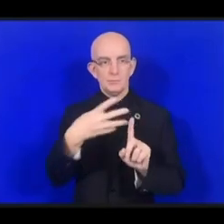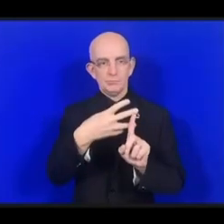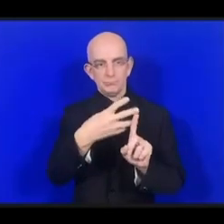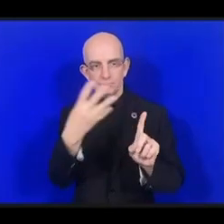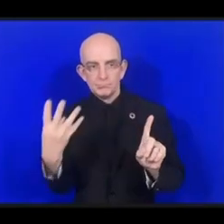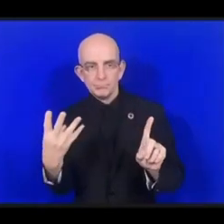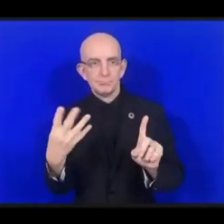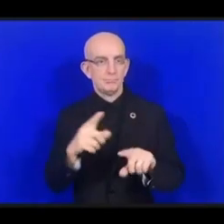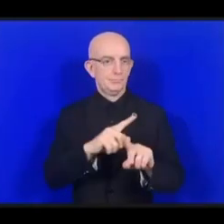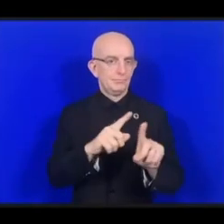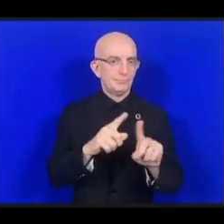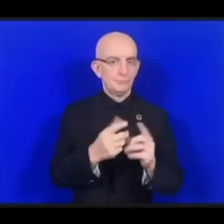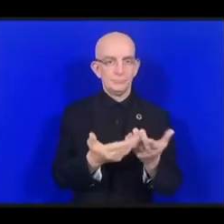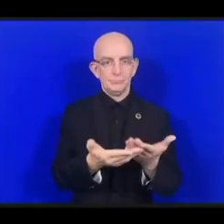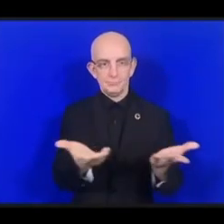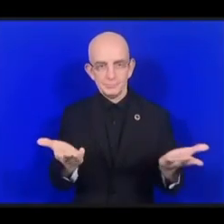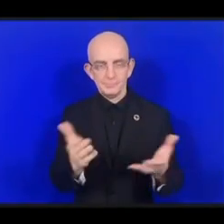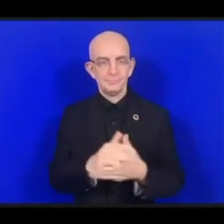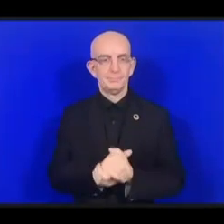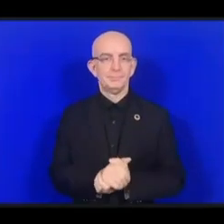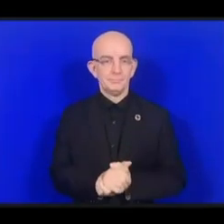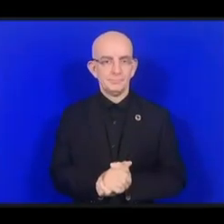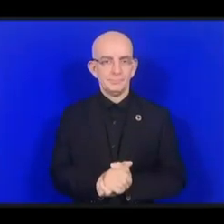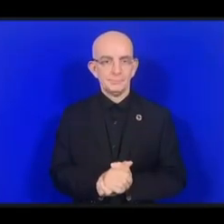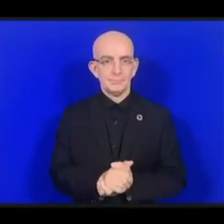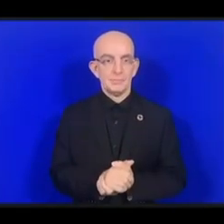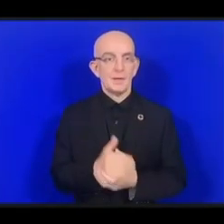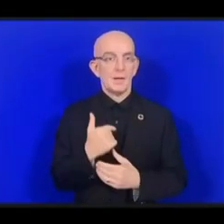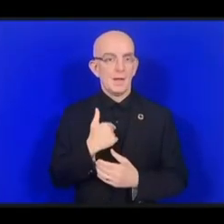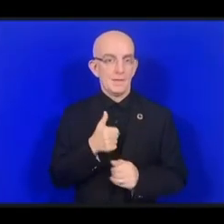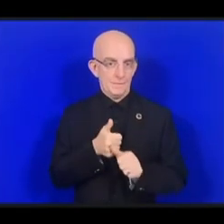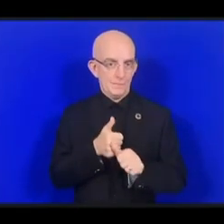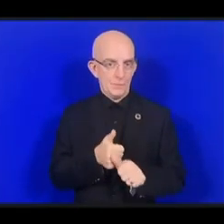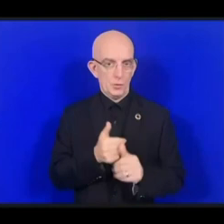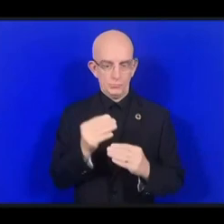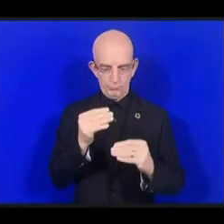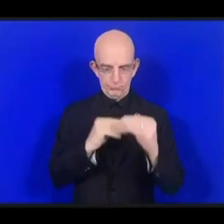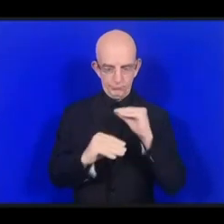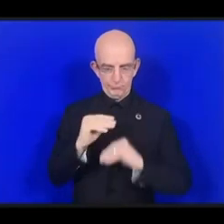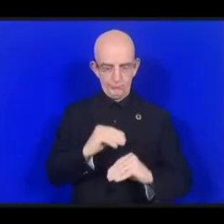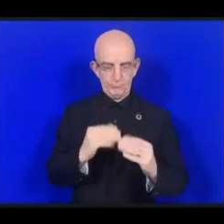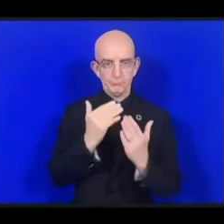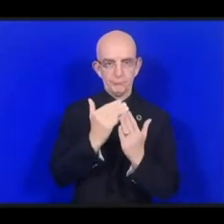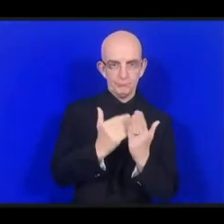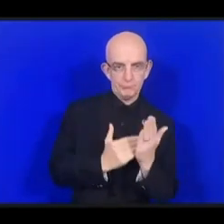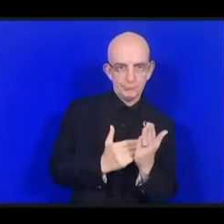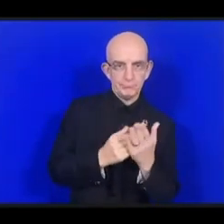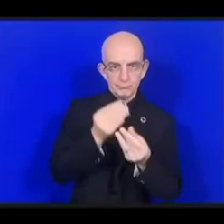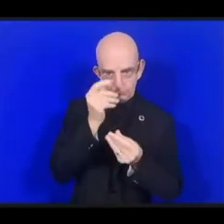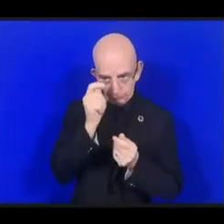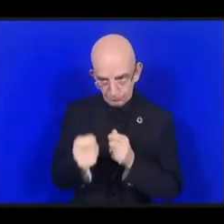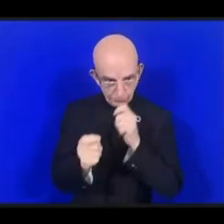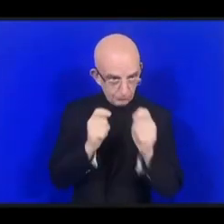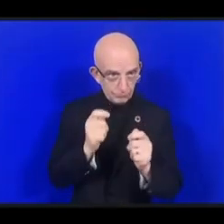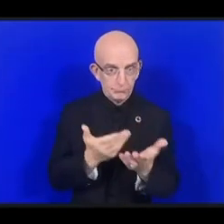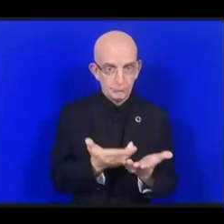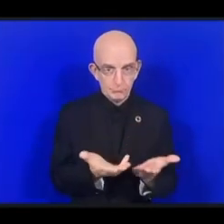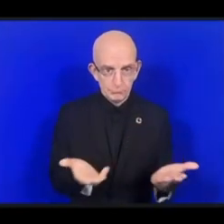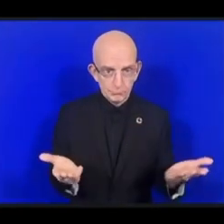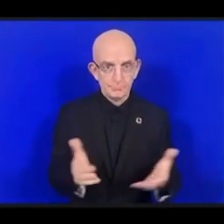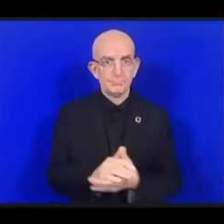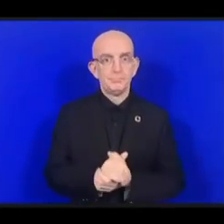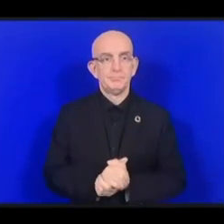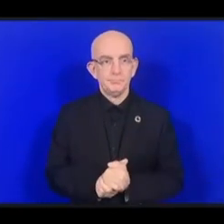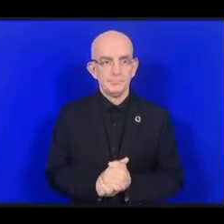まず今回主催いただきましたえホスト国に感謝申し上げますまだこの5日間にわたります